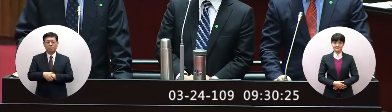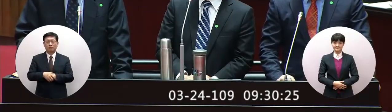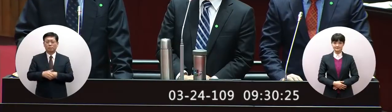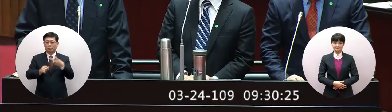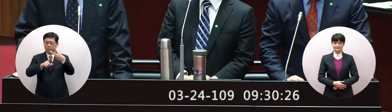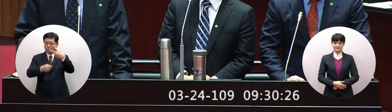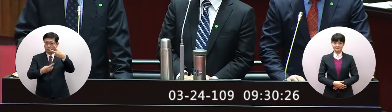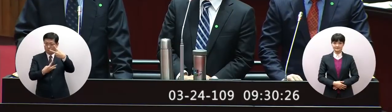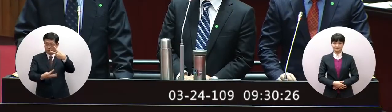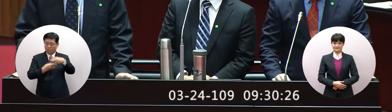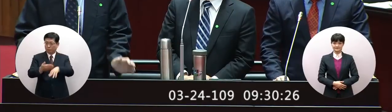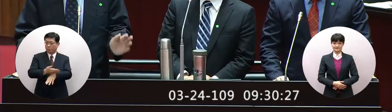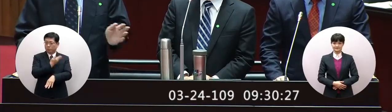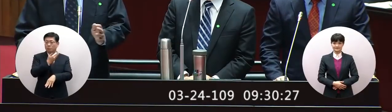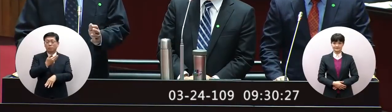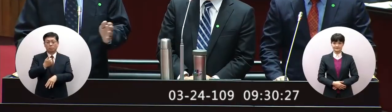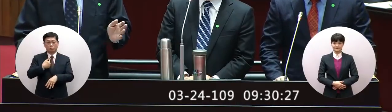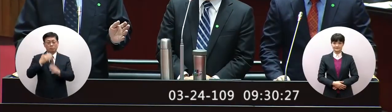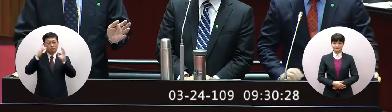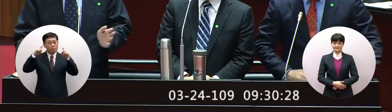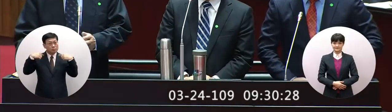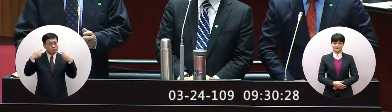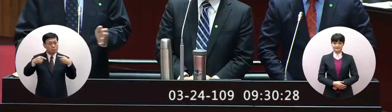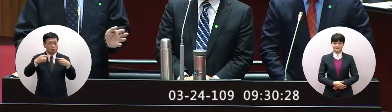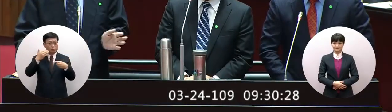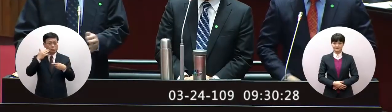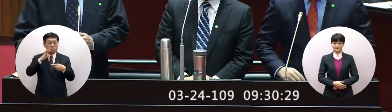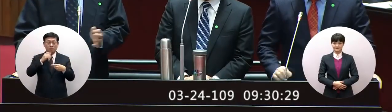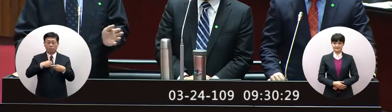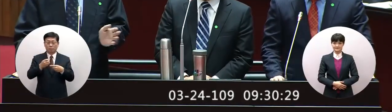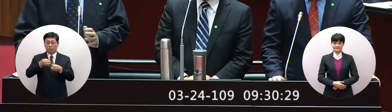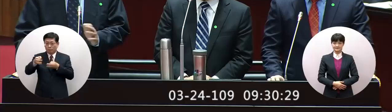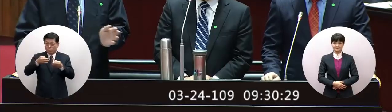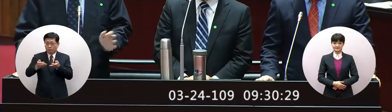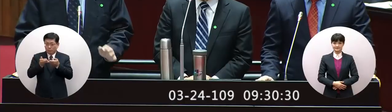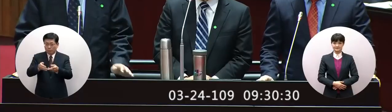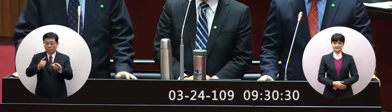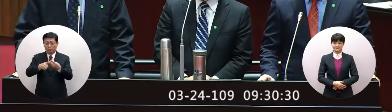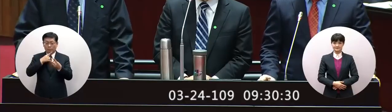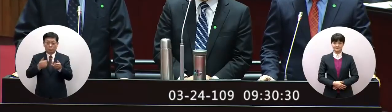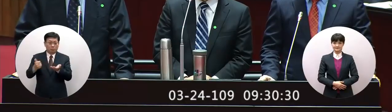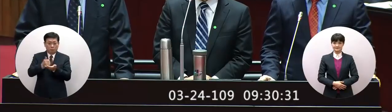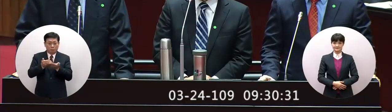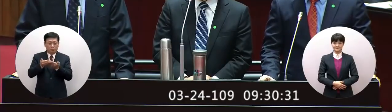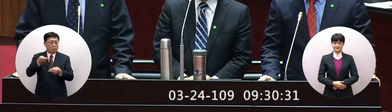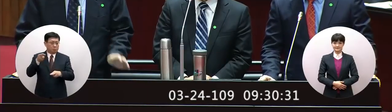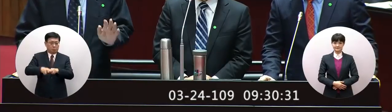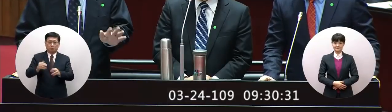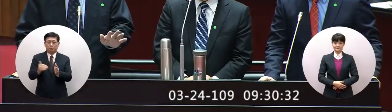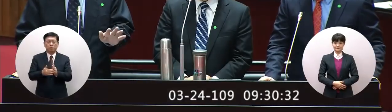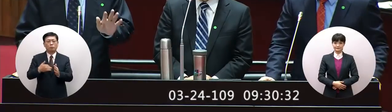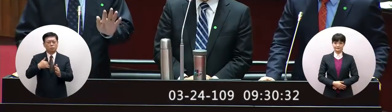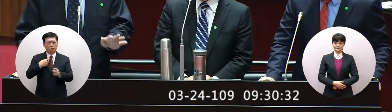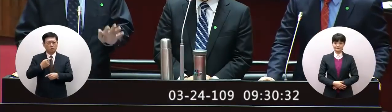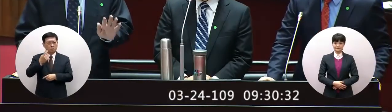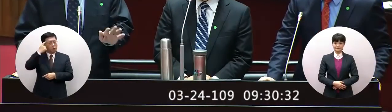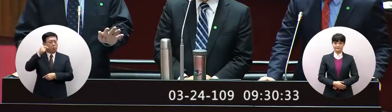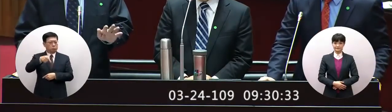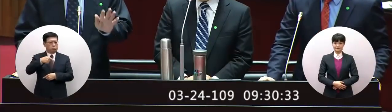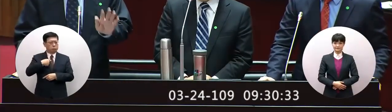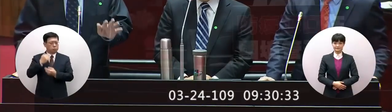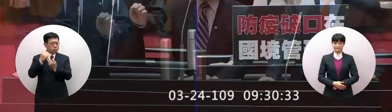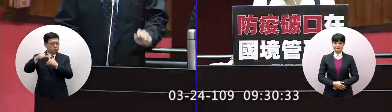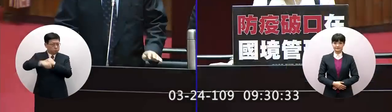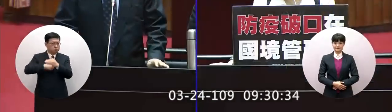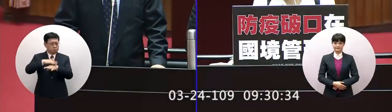从2月4号开始啊，正常的这个商轮跟客轮的这个停航以后，我们就意识到这个海上的